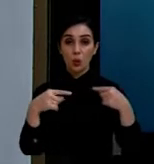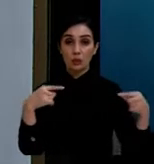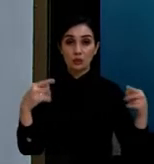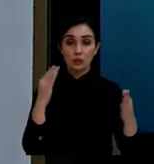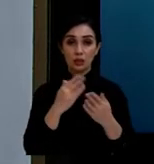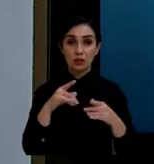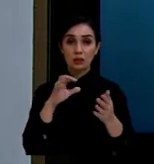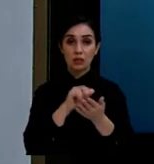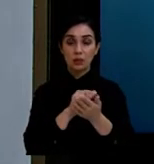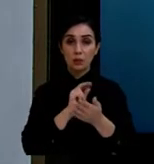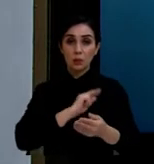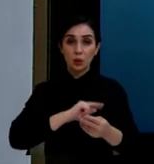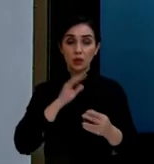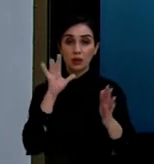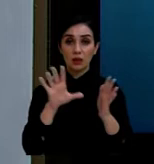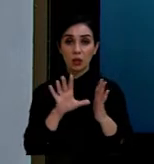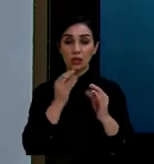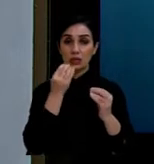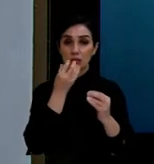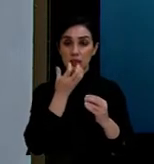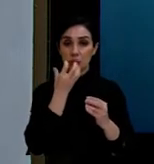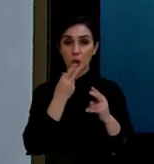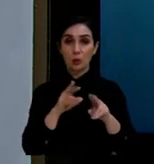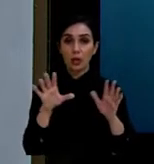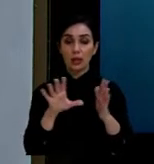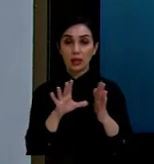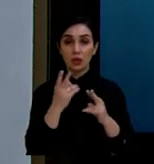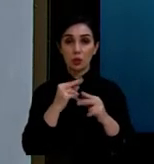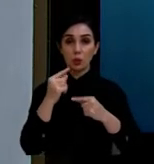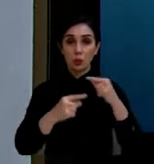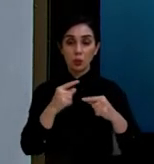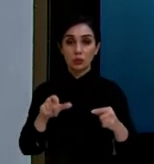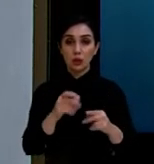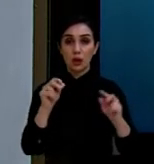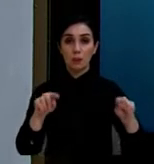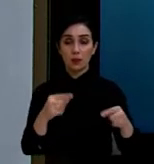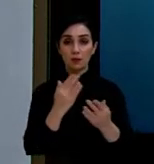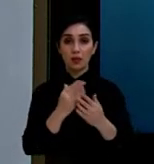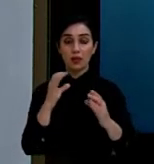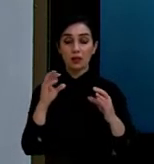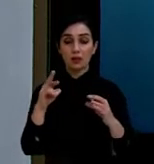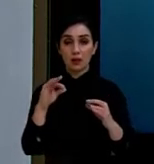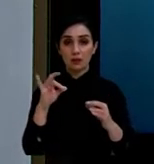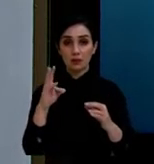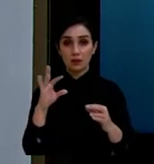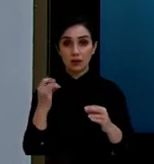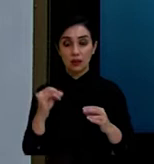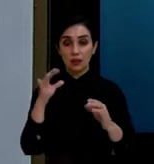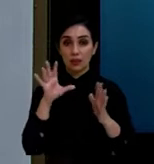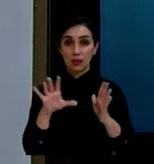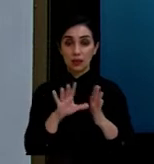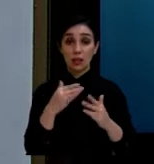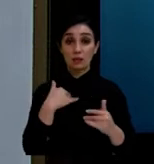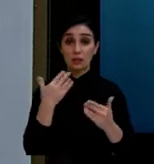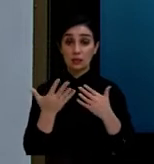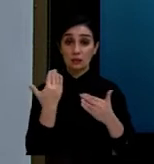энергетики, занимающая производством электрической и тепловой энергии путем преобразования ядерной энергии. Мы с вами